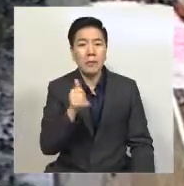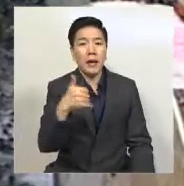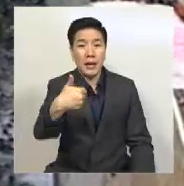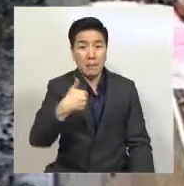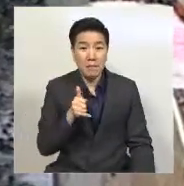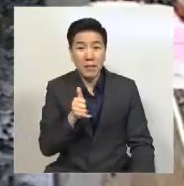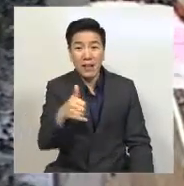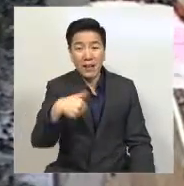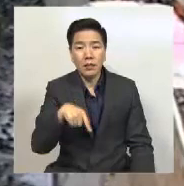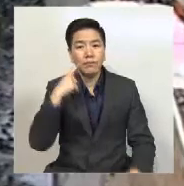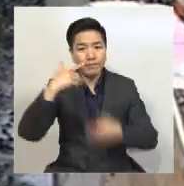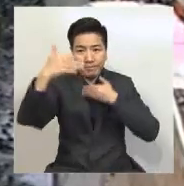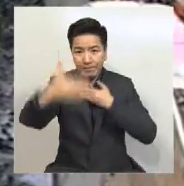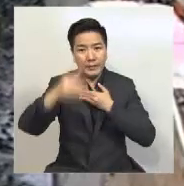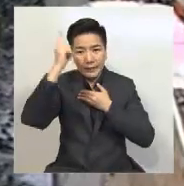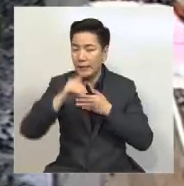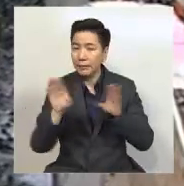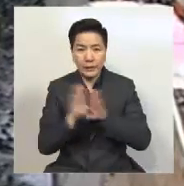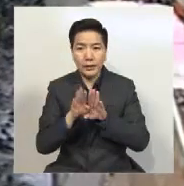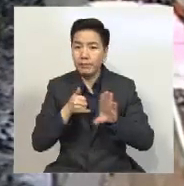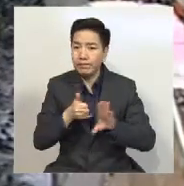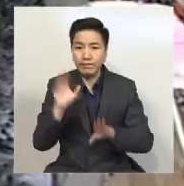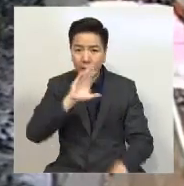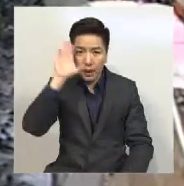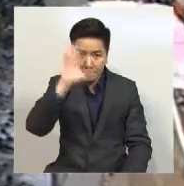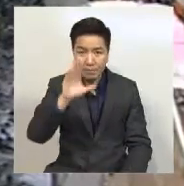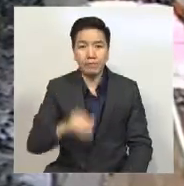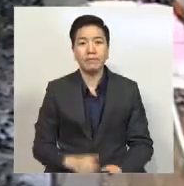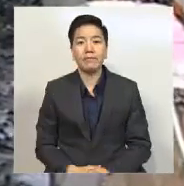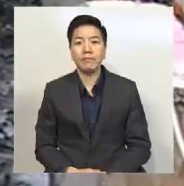านเส้นทางนี้ด้วยครับว่าปิดเด็ดขาดแล้วครับให้ใช้เส้นทางอื่นแทนครับ ขอบคุณ